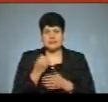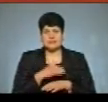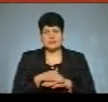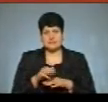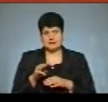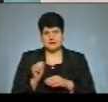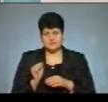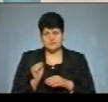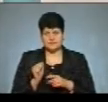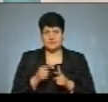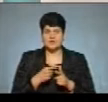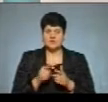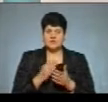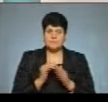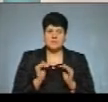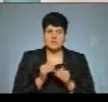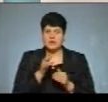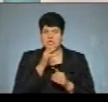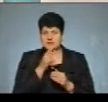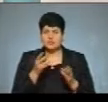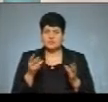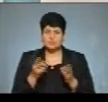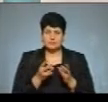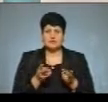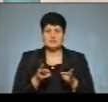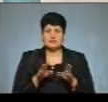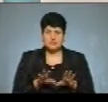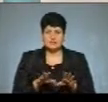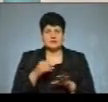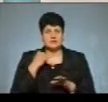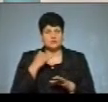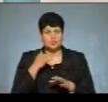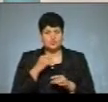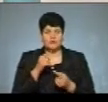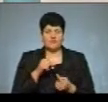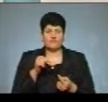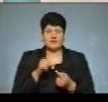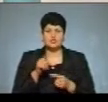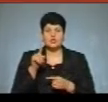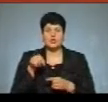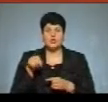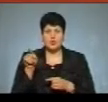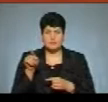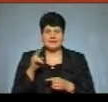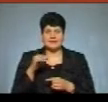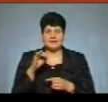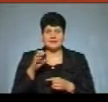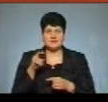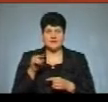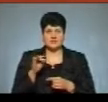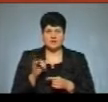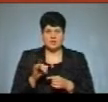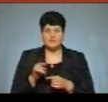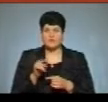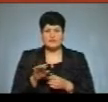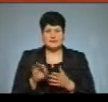адресата. Чи є якийсь мінімальний час, який потрібно залишатися на слухавці, аби визначив номер диспетчера? Адже він,